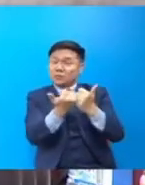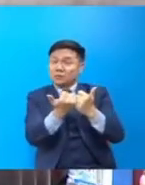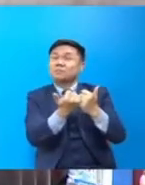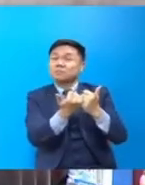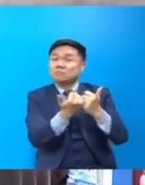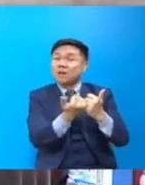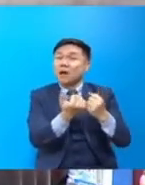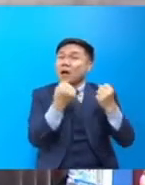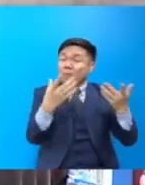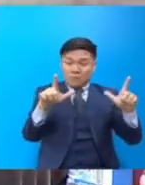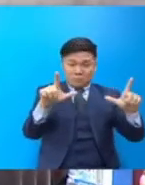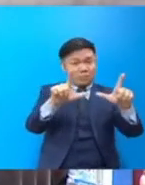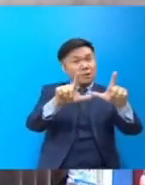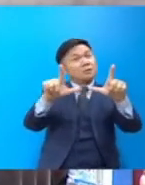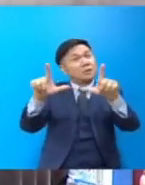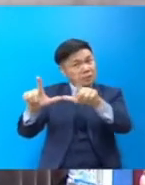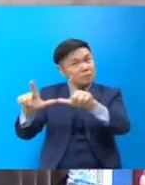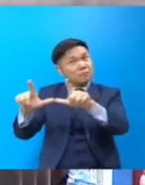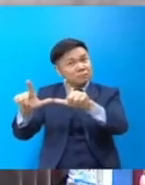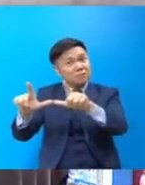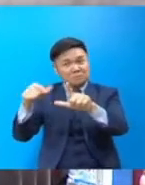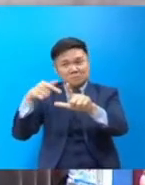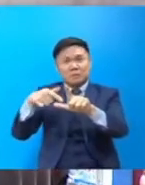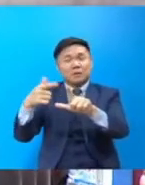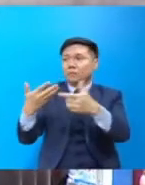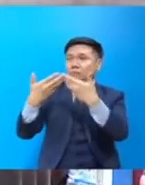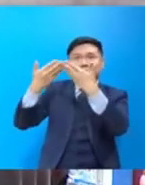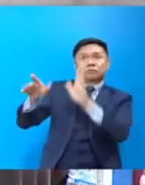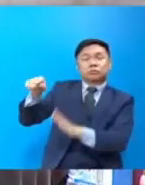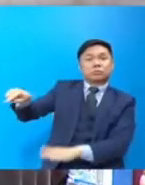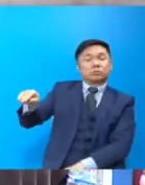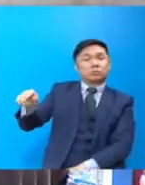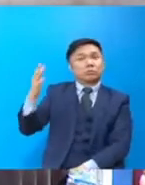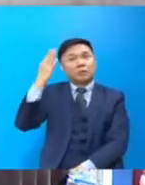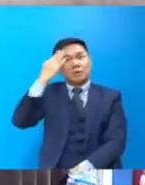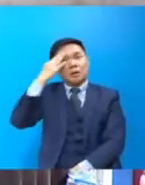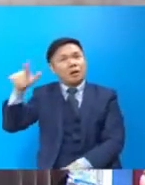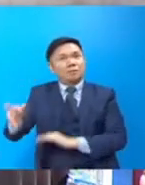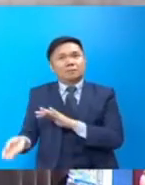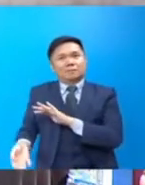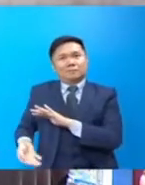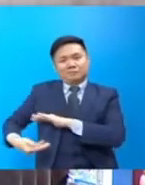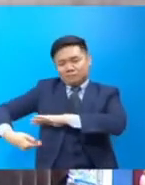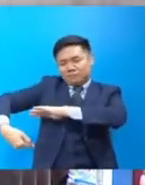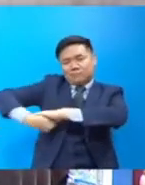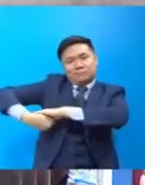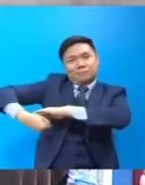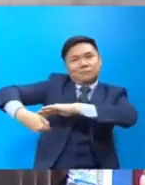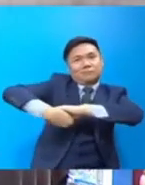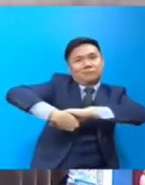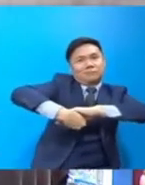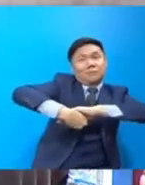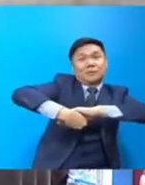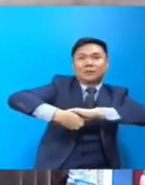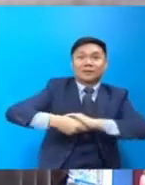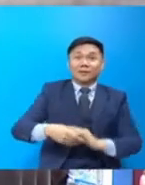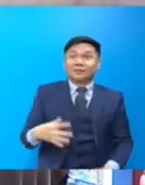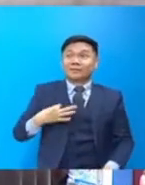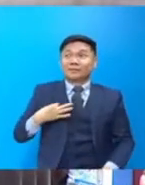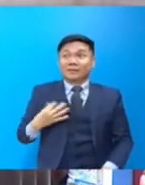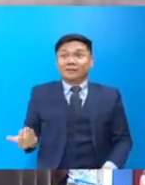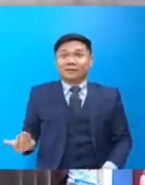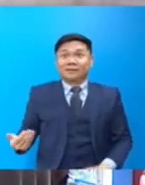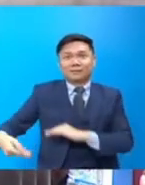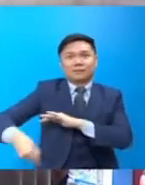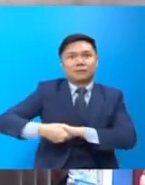mengeluarkan apapun jenis desain ataupun me Ahmad terdedah kepada activity raswa sama Adel secara sukarela atau